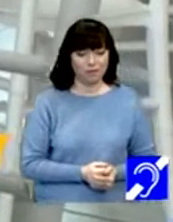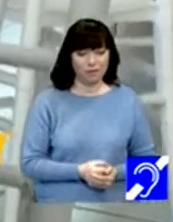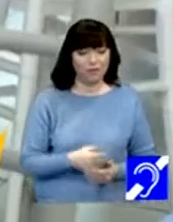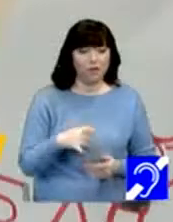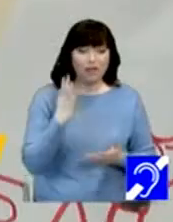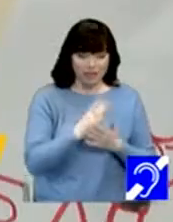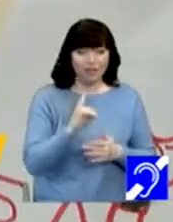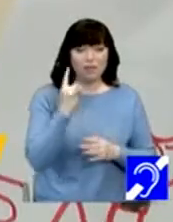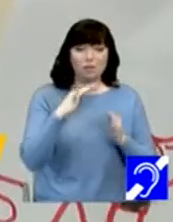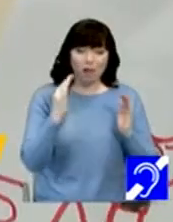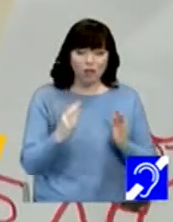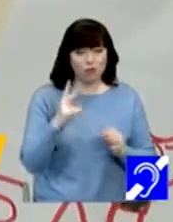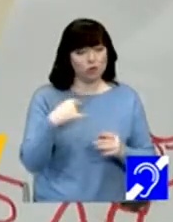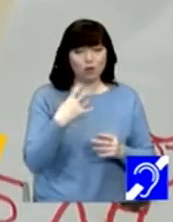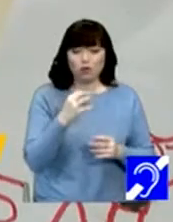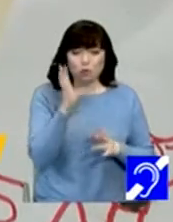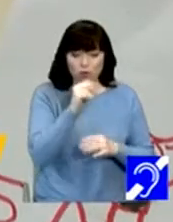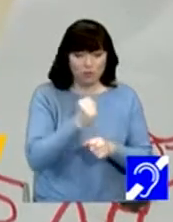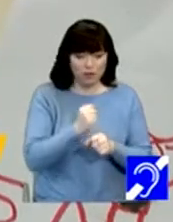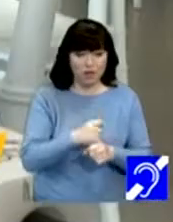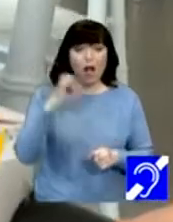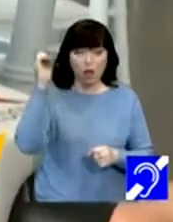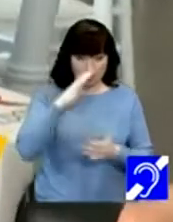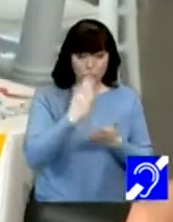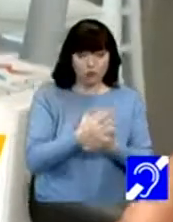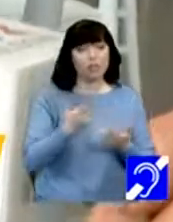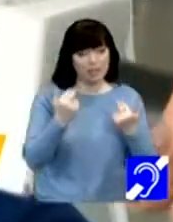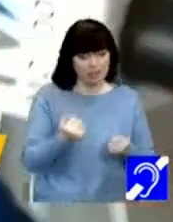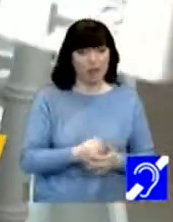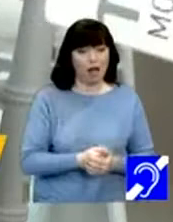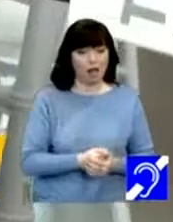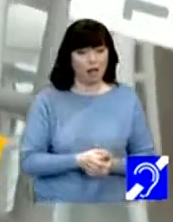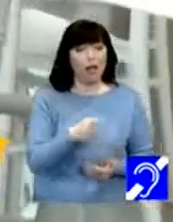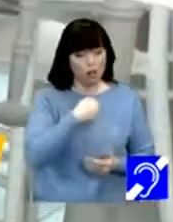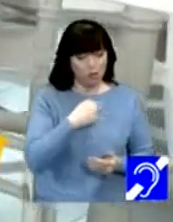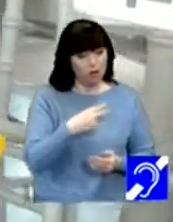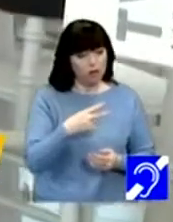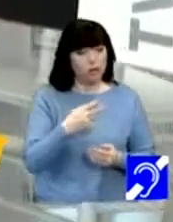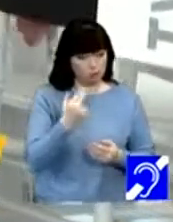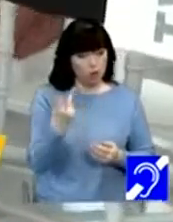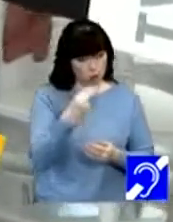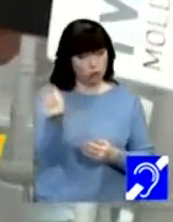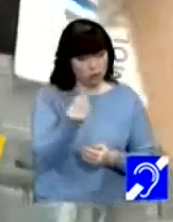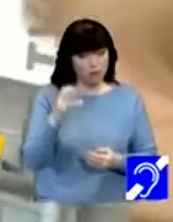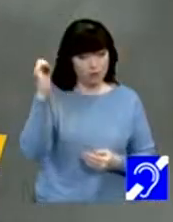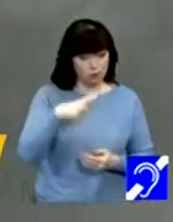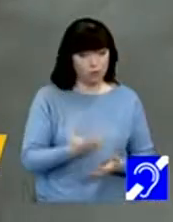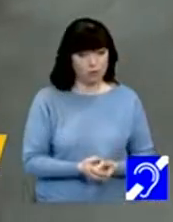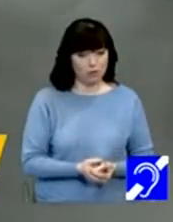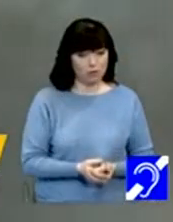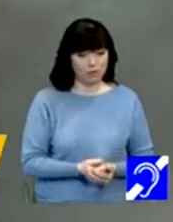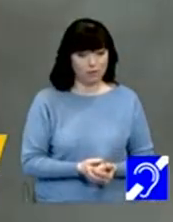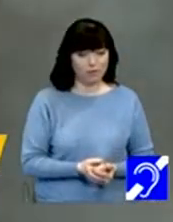e unitate eu. A una solnășcă, vășla sivonia solnășcă? Da. Da? A te hoceși narisovați solnășcă? Nu, конечно.